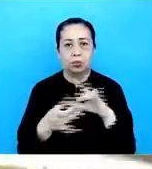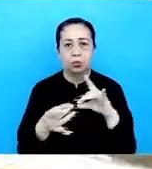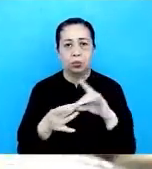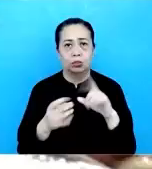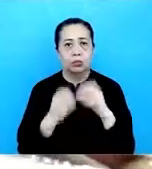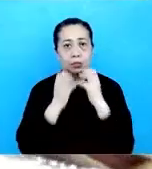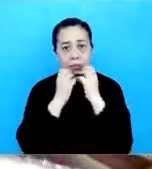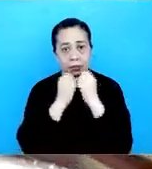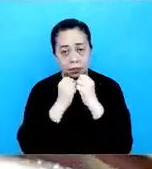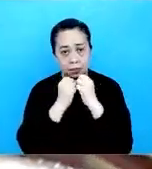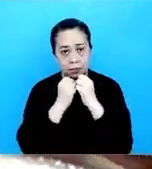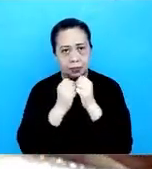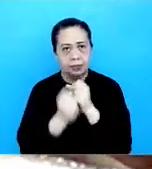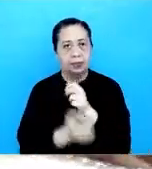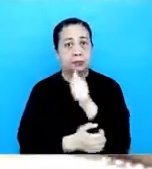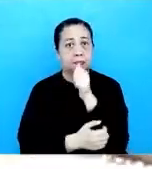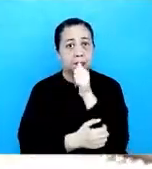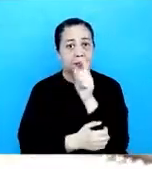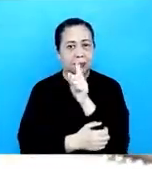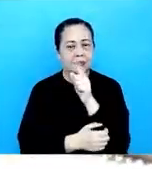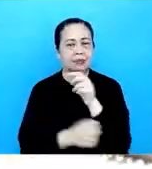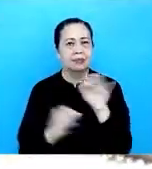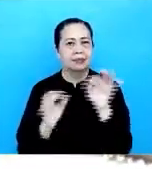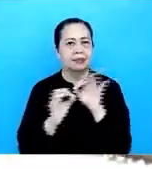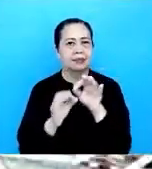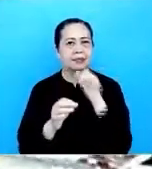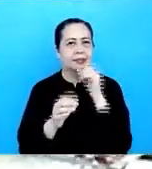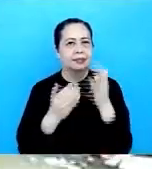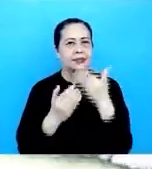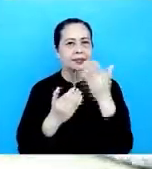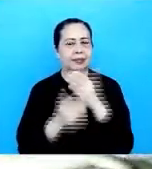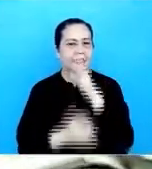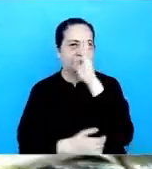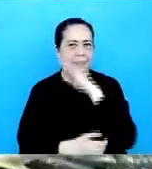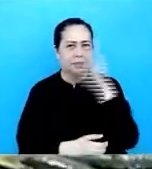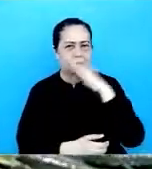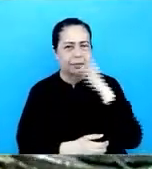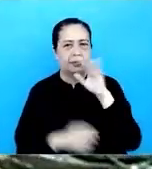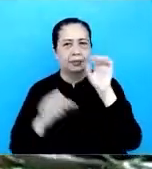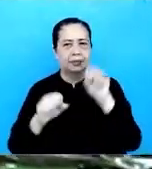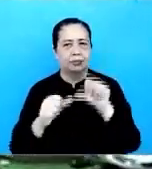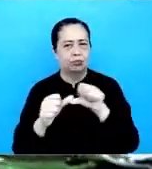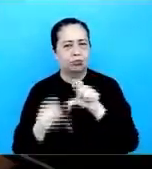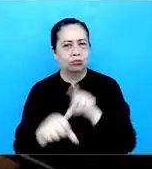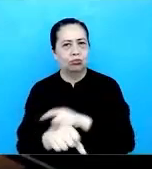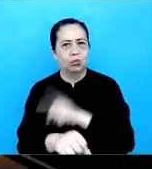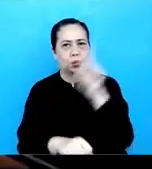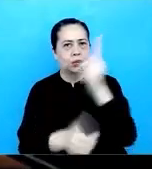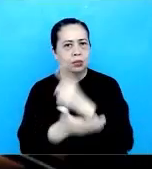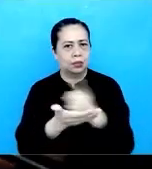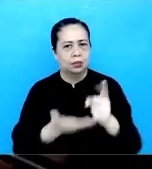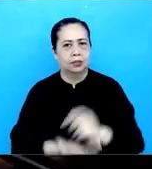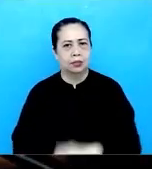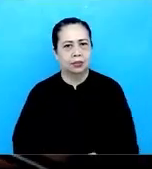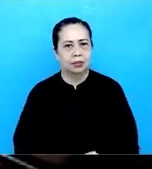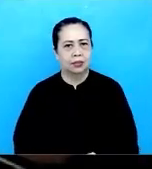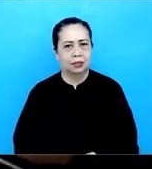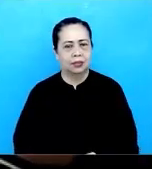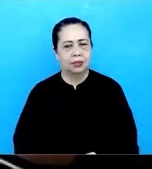makatipid, sikreto niya ang mga putahe na hindi madaling mapanis at kayang tumagal ng isang linggo. Hirap po